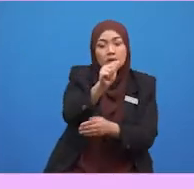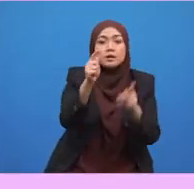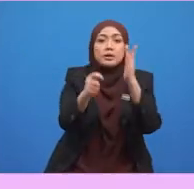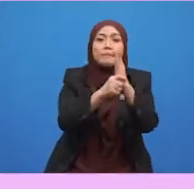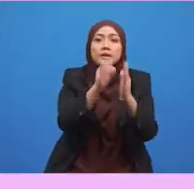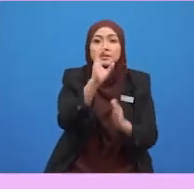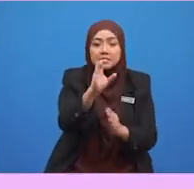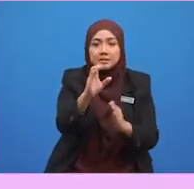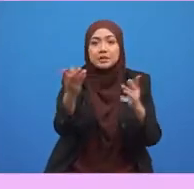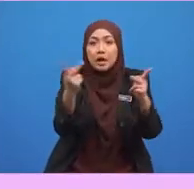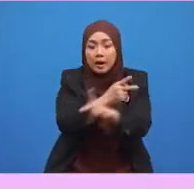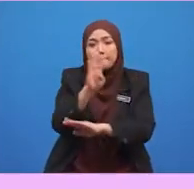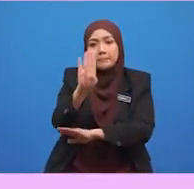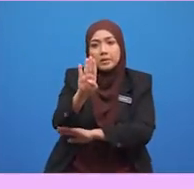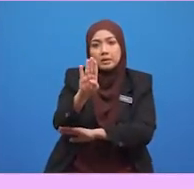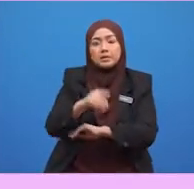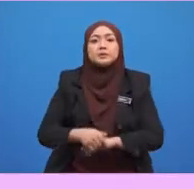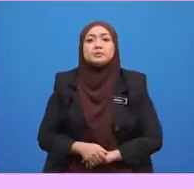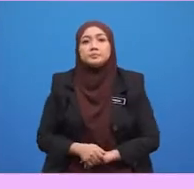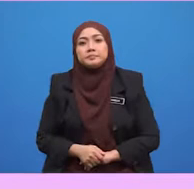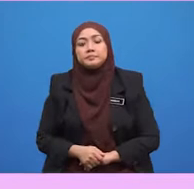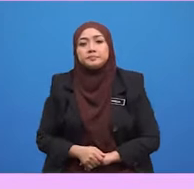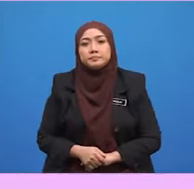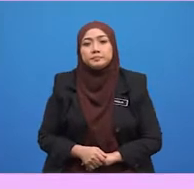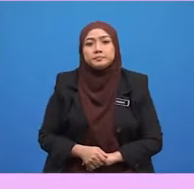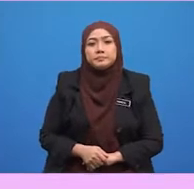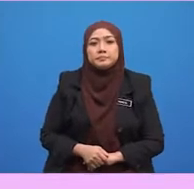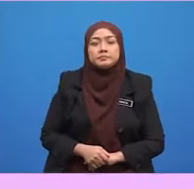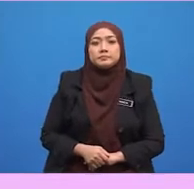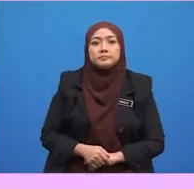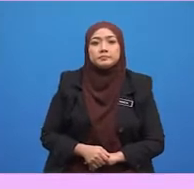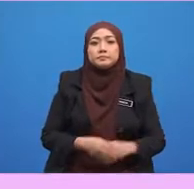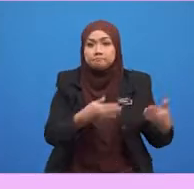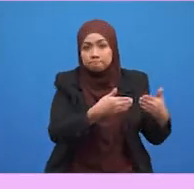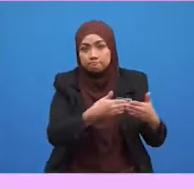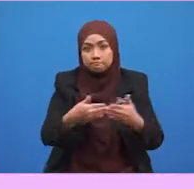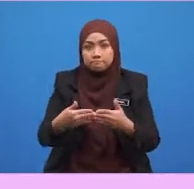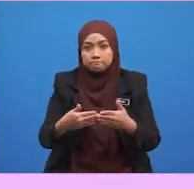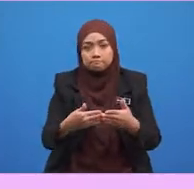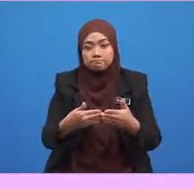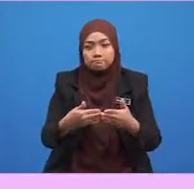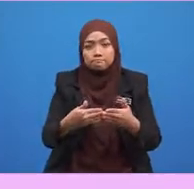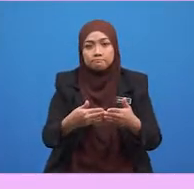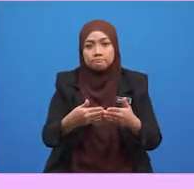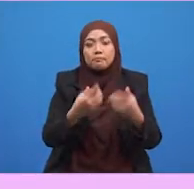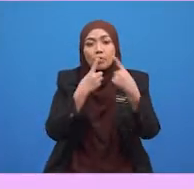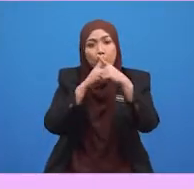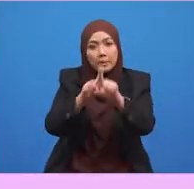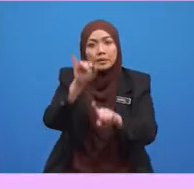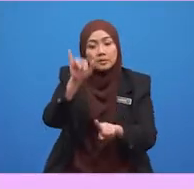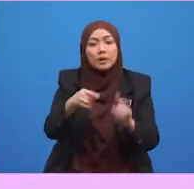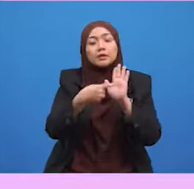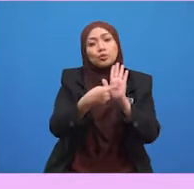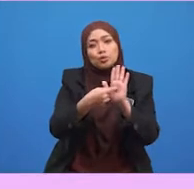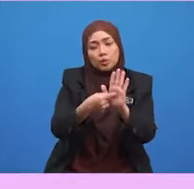C darab B. Langkah penyelesaian diteruskan seperti di paparan ini.